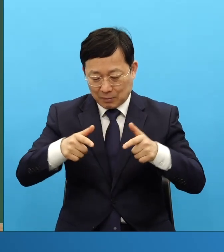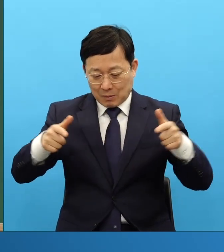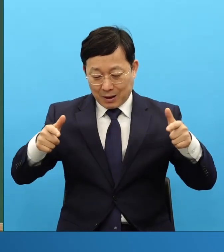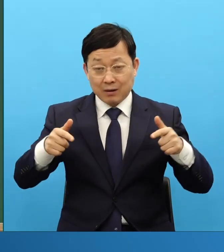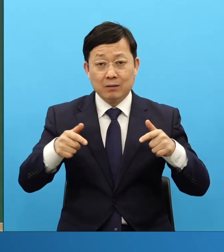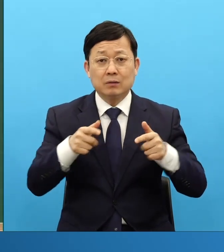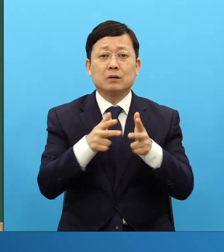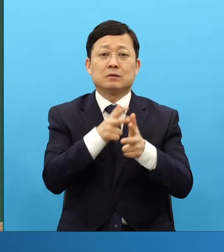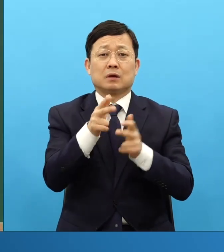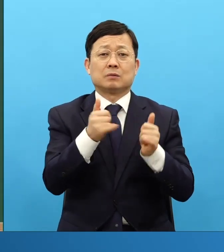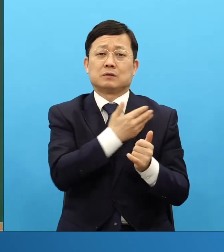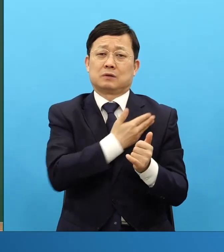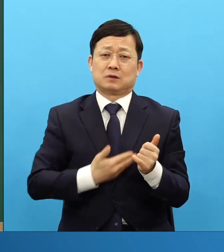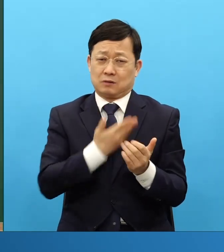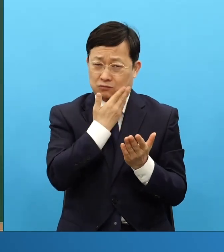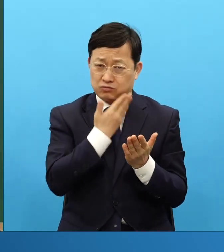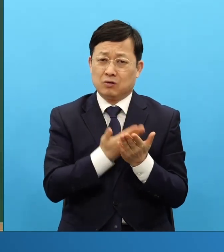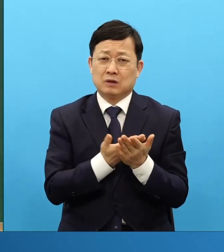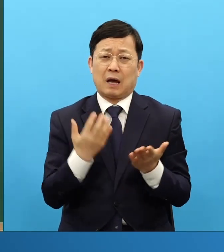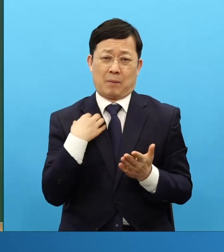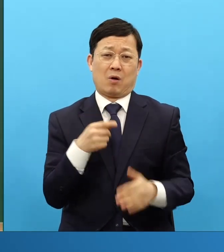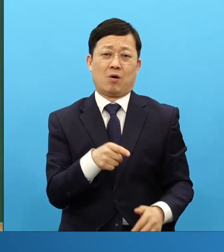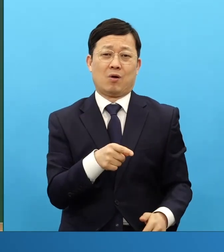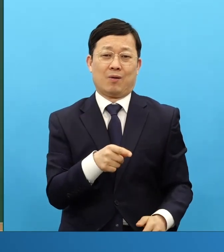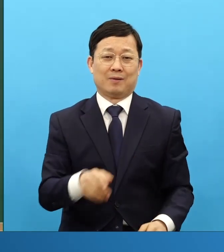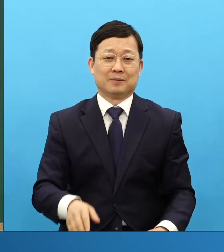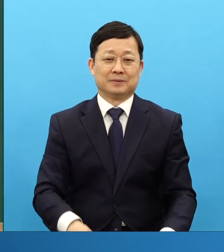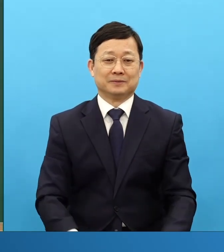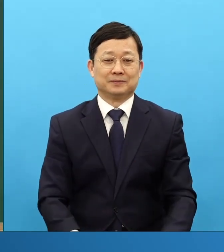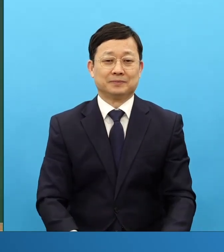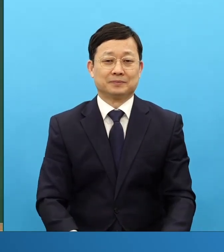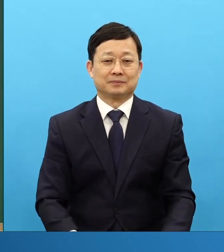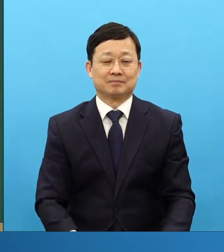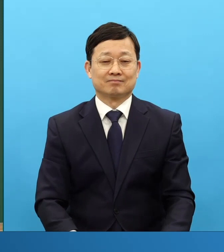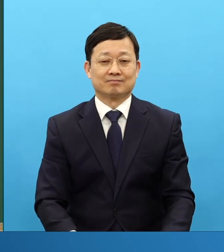꼭 해야 됩니다. That you must begin this. 그러면 이게